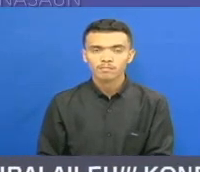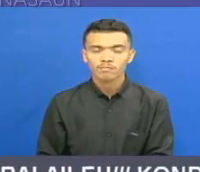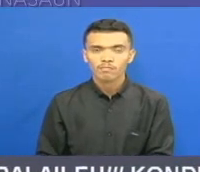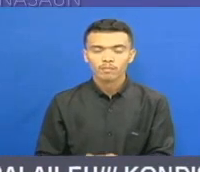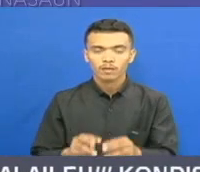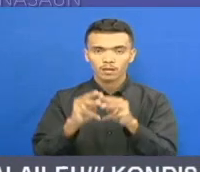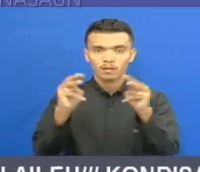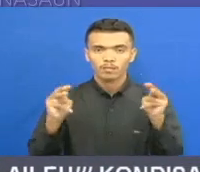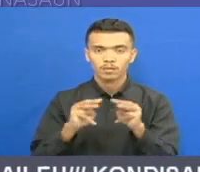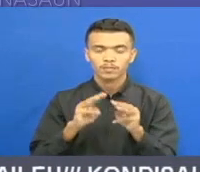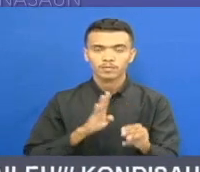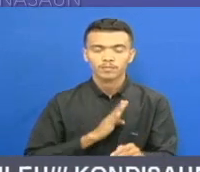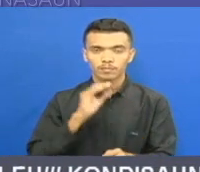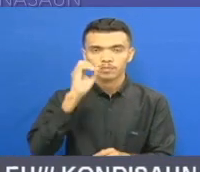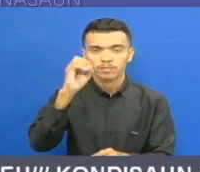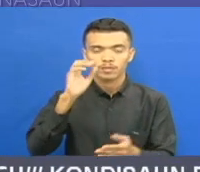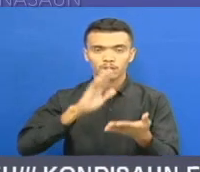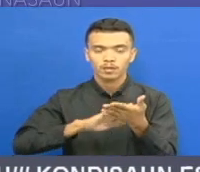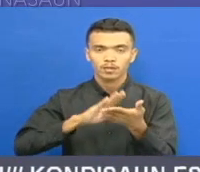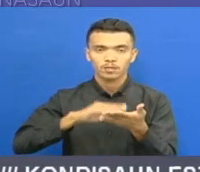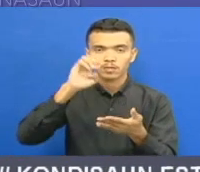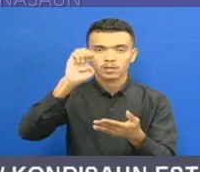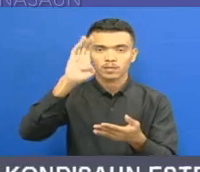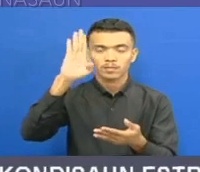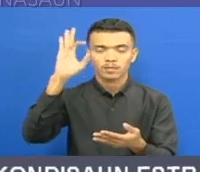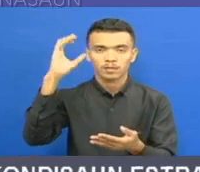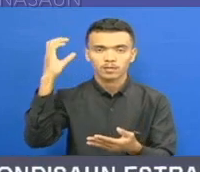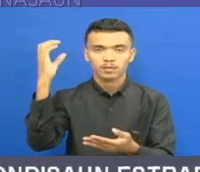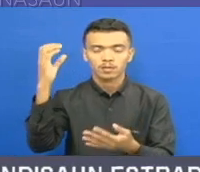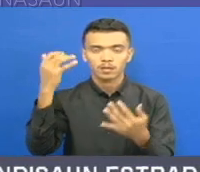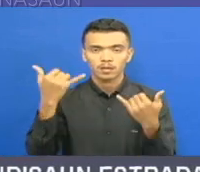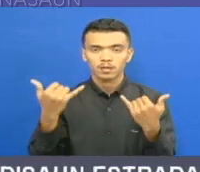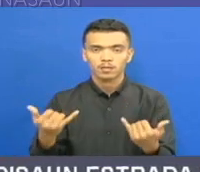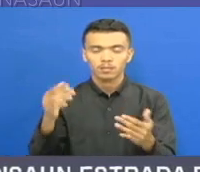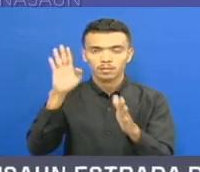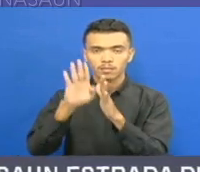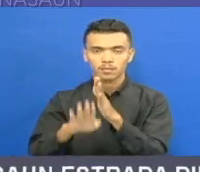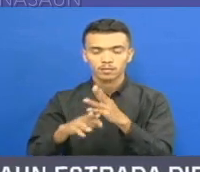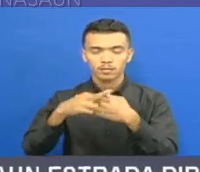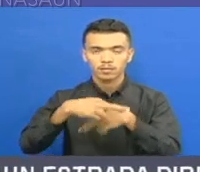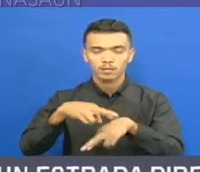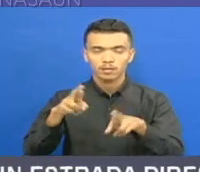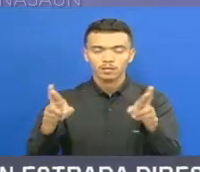Itahakat falbahe munisipiu Bobonaru, eskola EBC Nunutana dadaungne menu sala di aula.